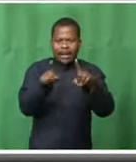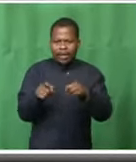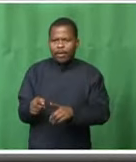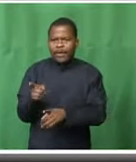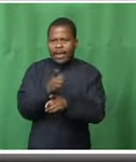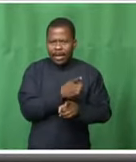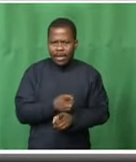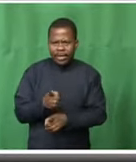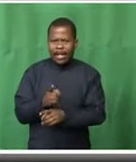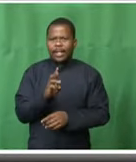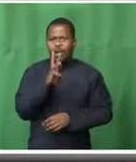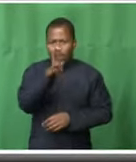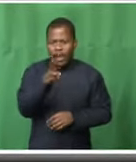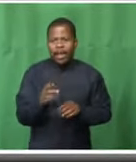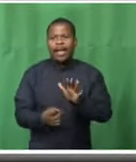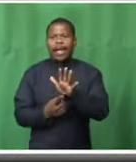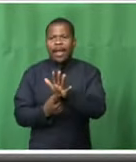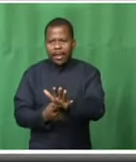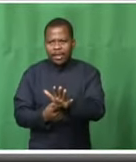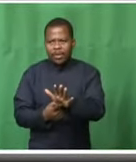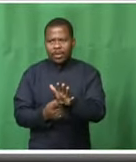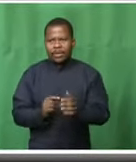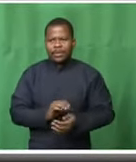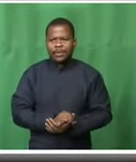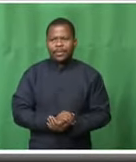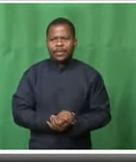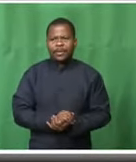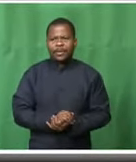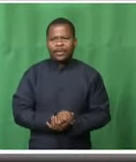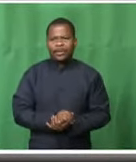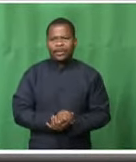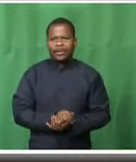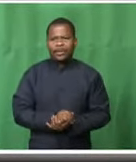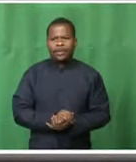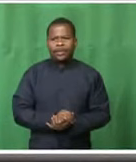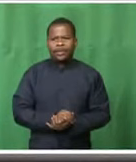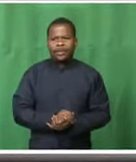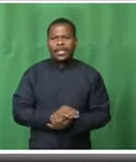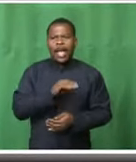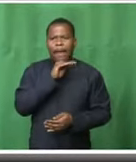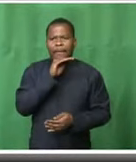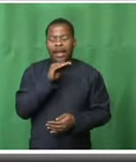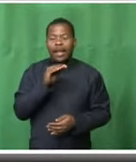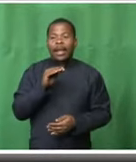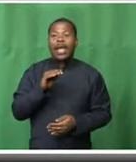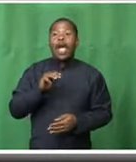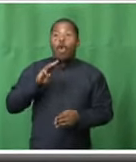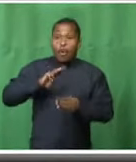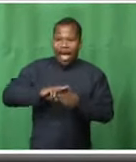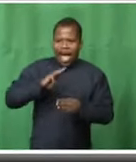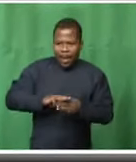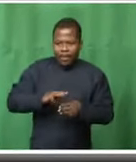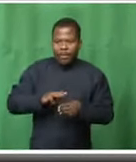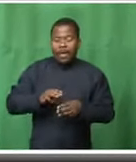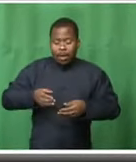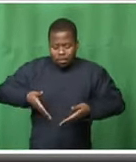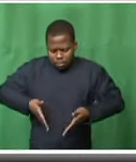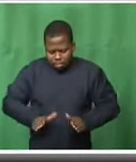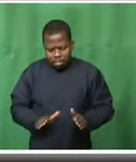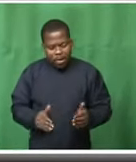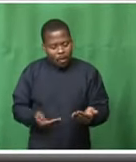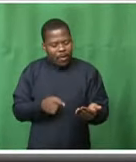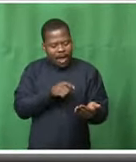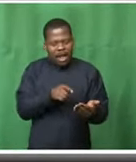sitithinzela kufaka ekhathi lona luhlangothi lokuvikela kungukuthi T4 ingasuki kumake tiye kumvana ngabe